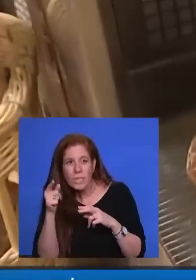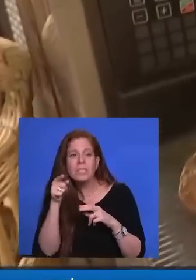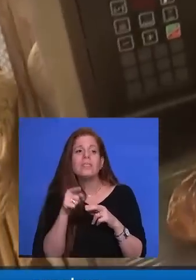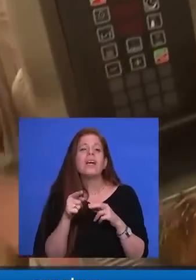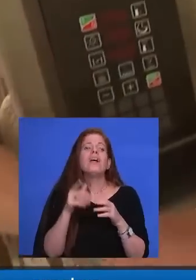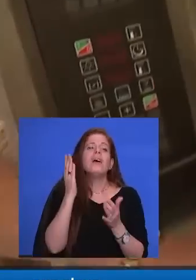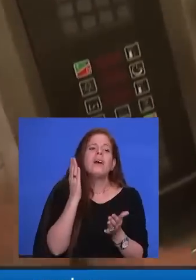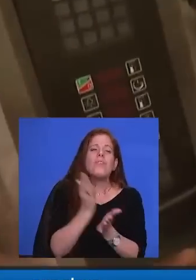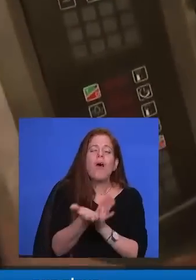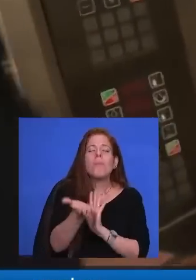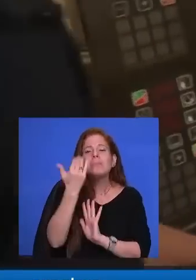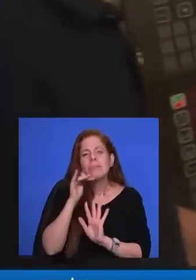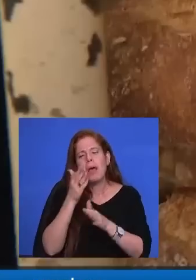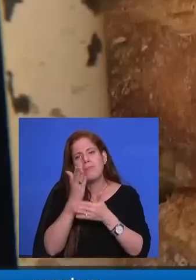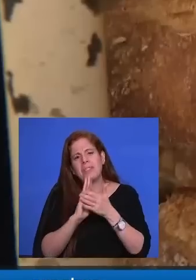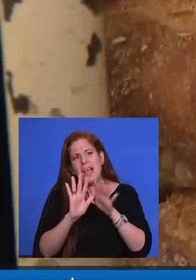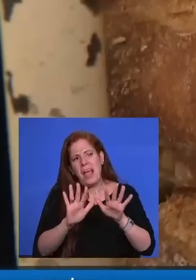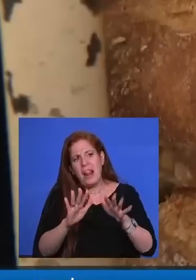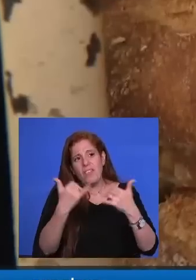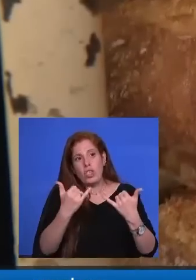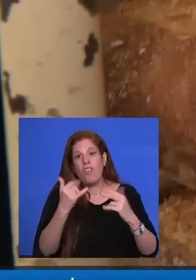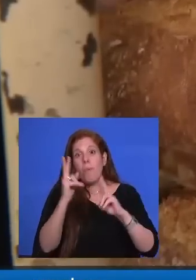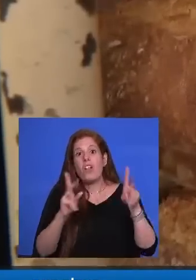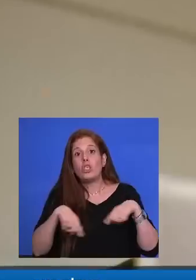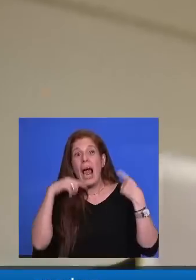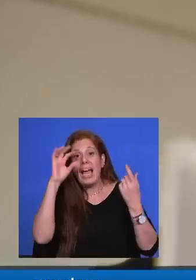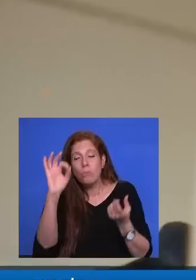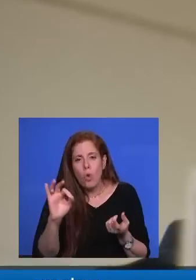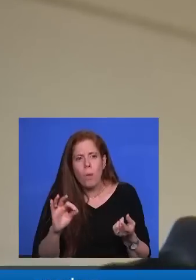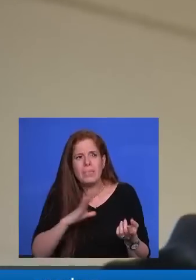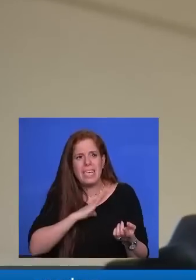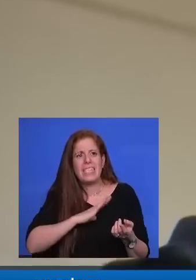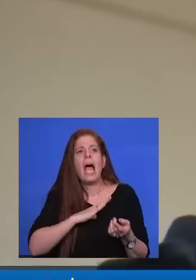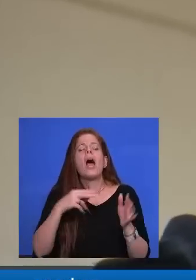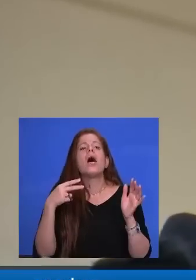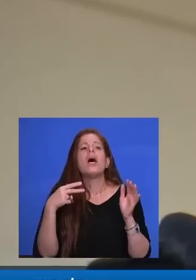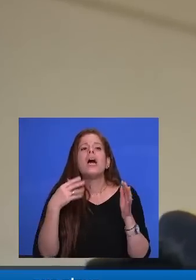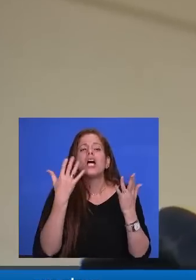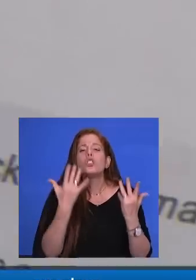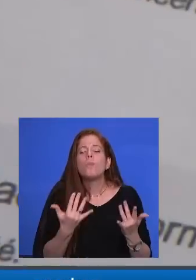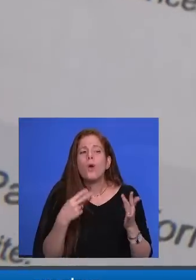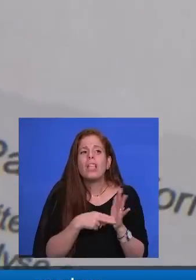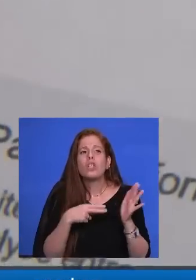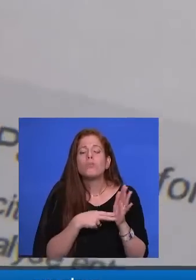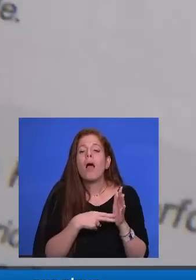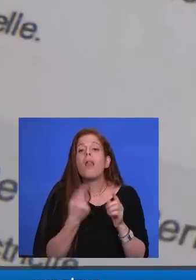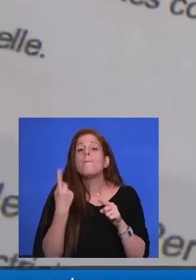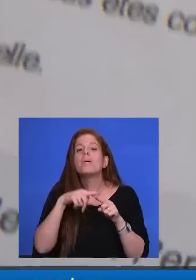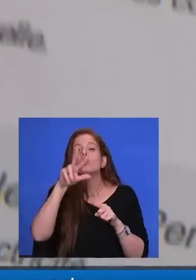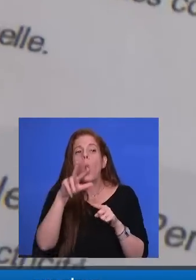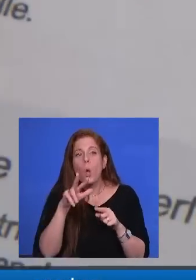חלק מהנוף, אבל עכשיו מפעל חייו בסכנה. חשבון החשמל שילש את עצמו בנובמבר, המשיך לעלות